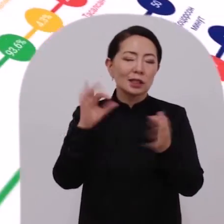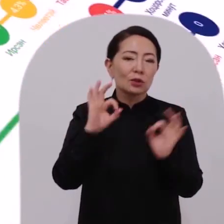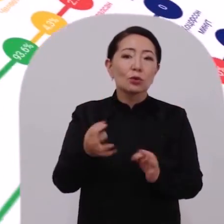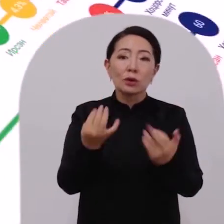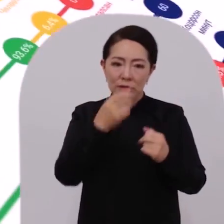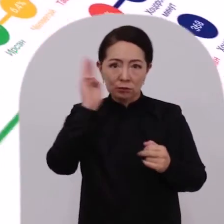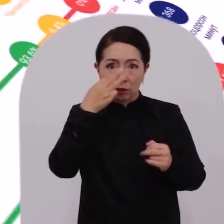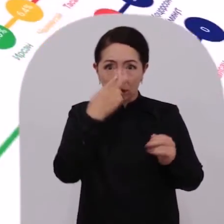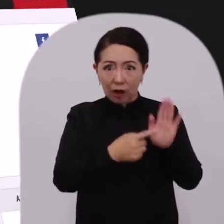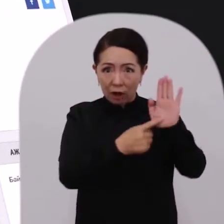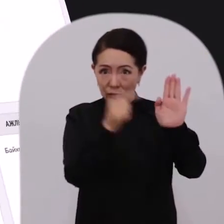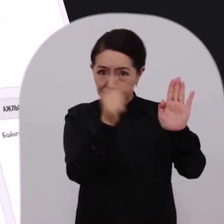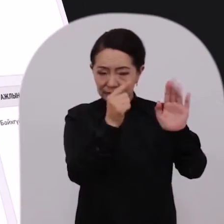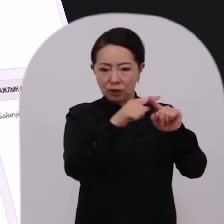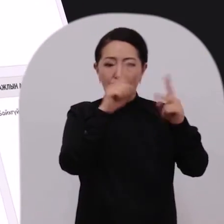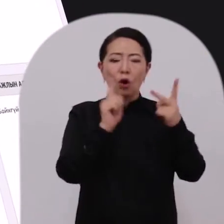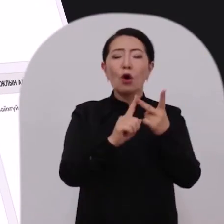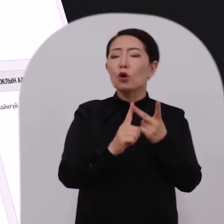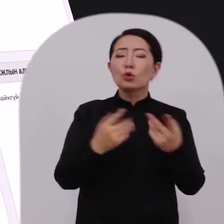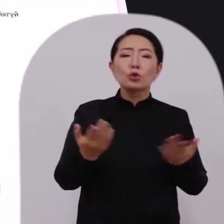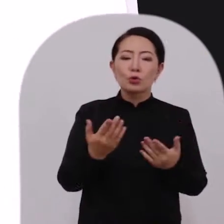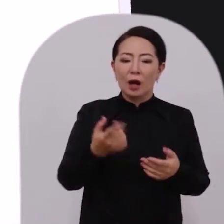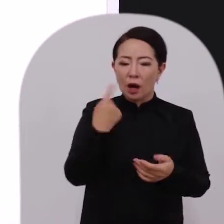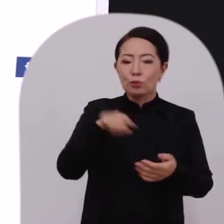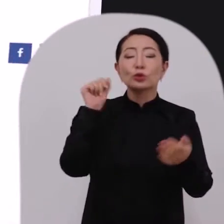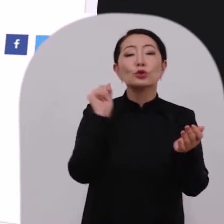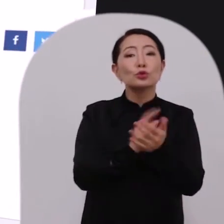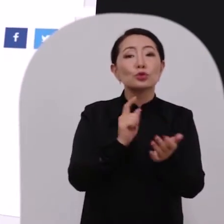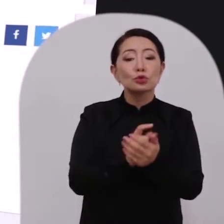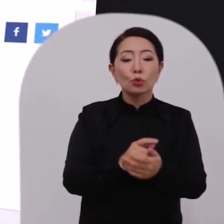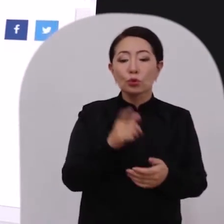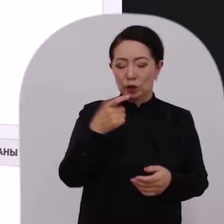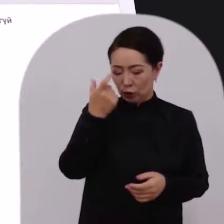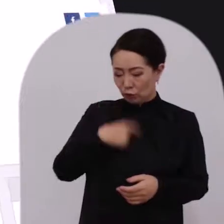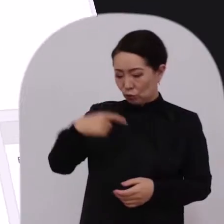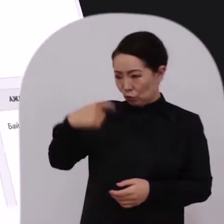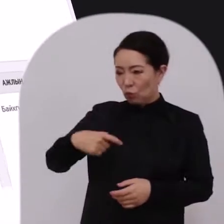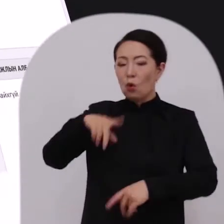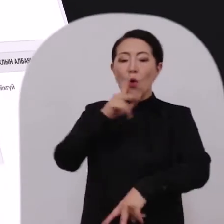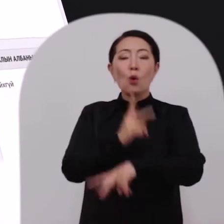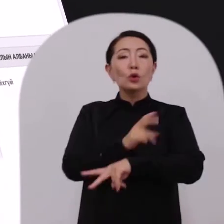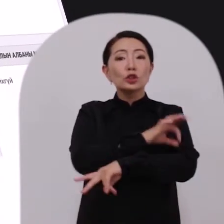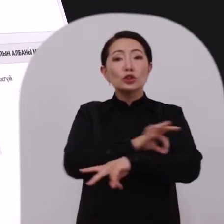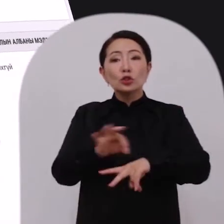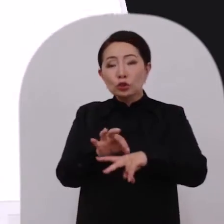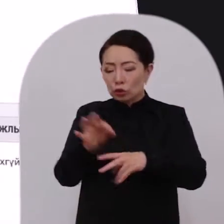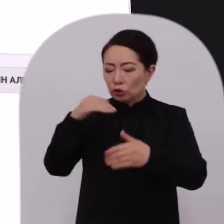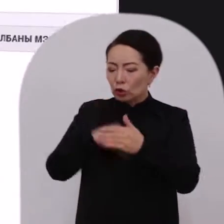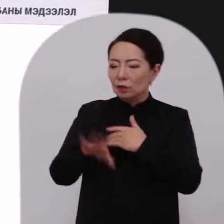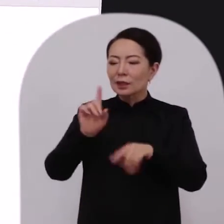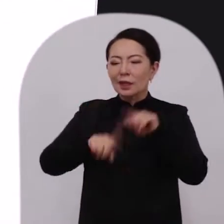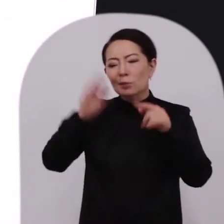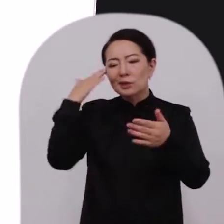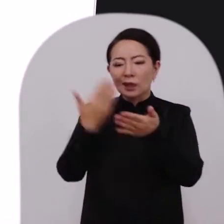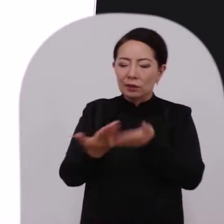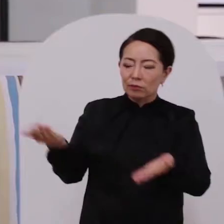гэдэг нэгдүгээрт ил тод харуулна. За хоёрдугаарт нь бид нар хамгийн чухал зүйл бол тухайн гишүүнчин хуулийн төслүүд дээр ямар байр суурь